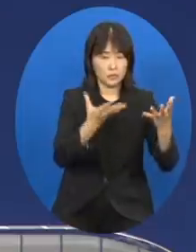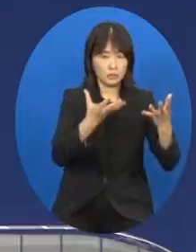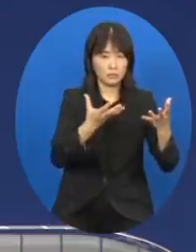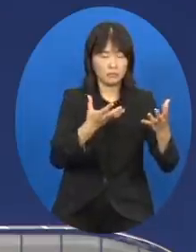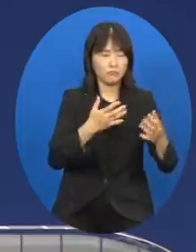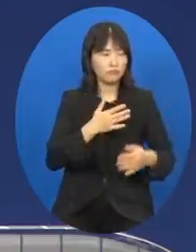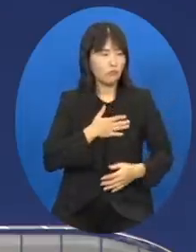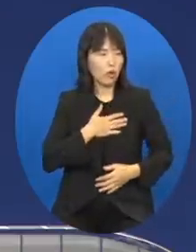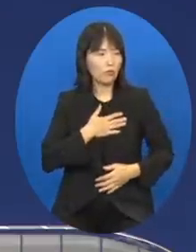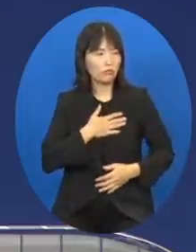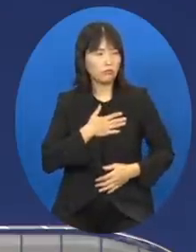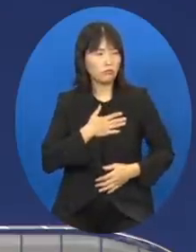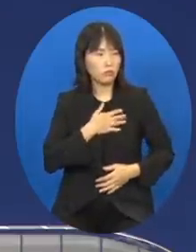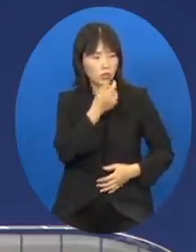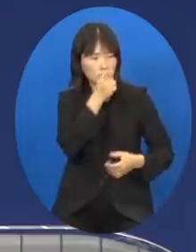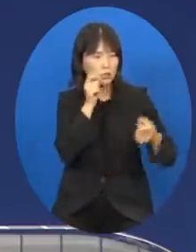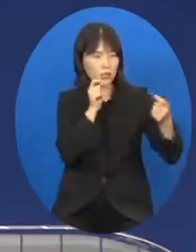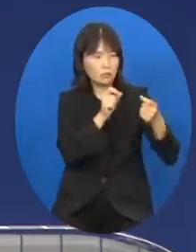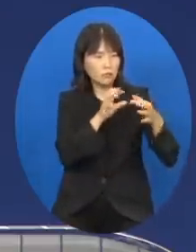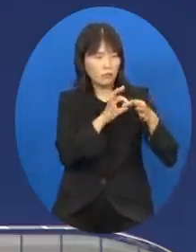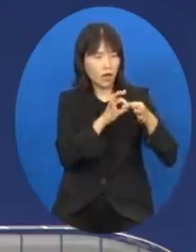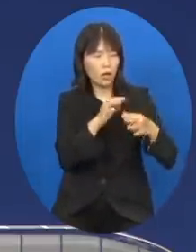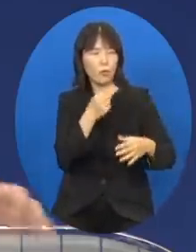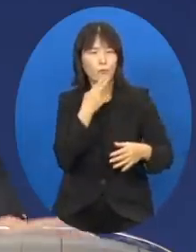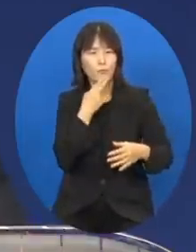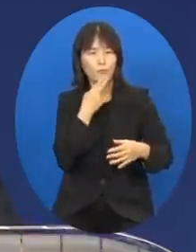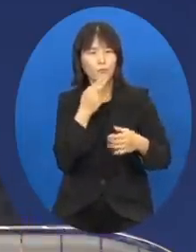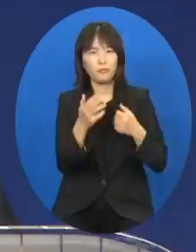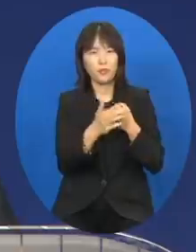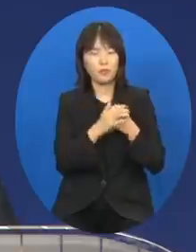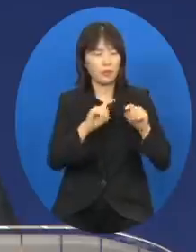인격적이고 친밀한 무슨 관계성이 없으니까.